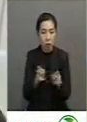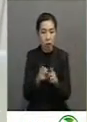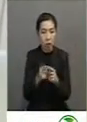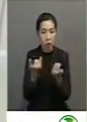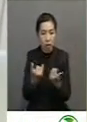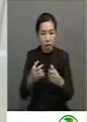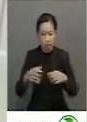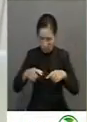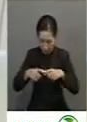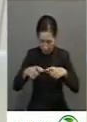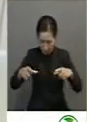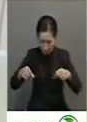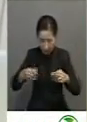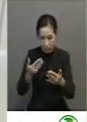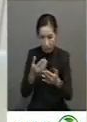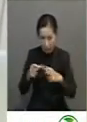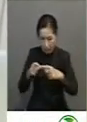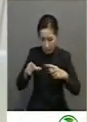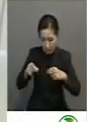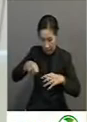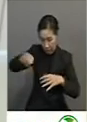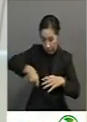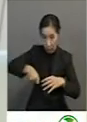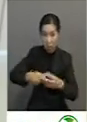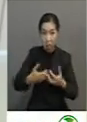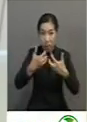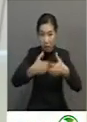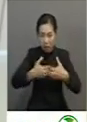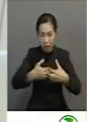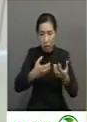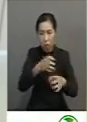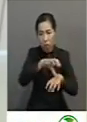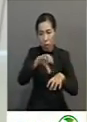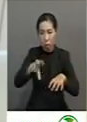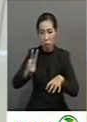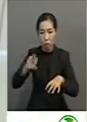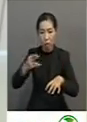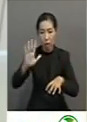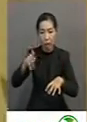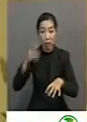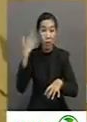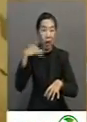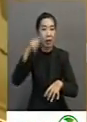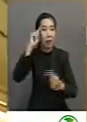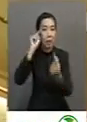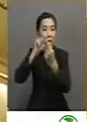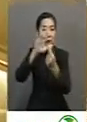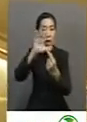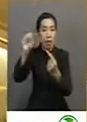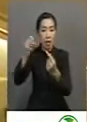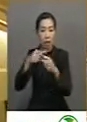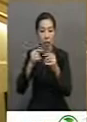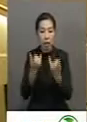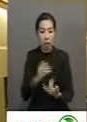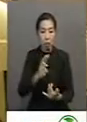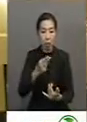เงินอิเล็กทรอนิกส์ไปยังร้านค้าต่างๆถึง 65,000 เครื่องแล้วล่ะค่ะเดิมนี้เขาตั้งเป้าหมายไว้ 500,000 เครื่องนะคะก็จะสิ้นสุ